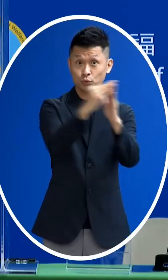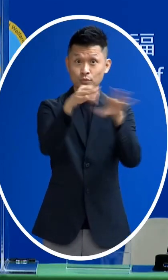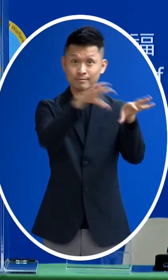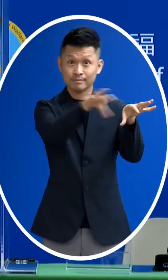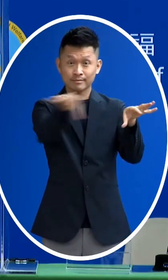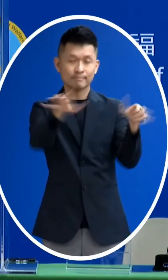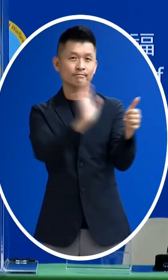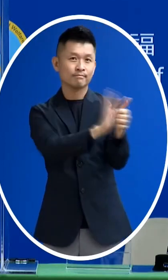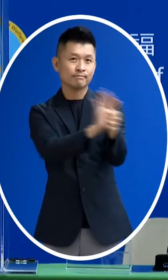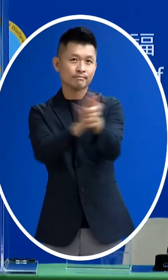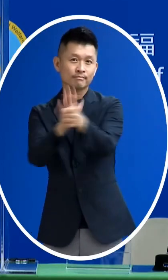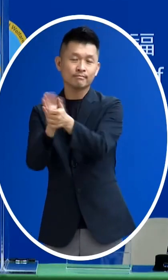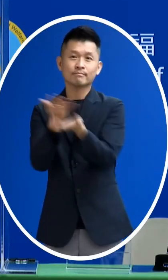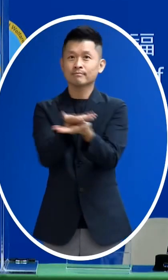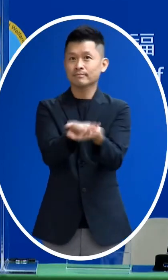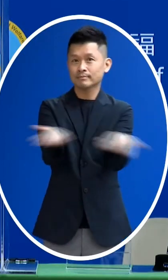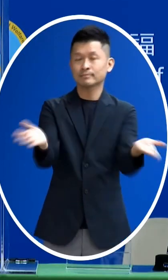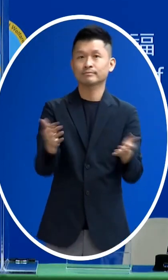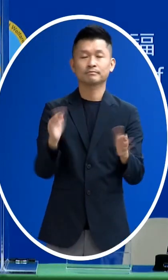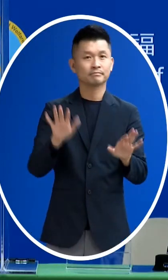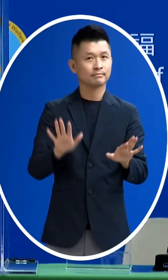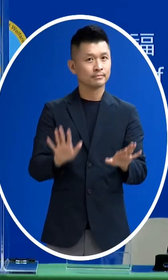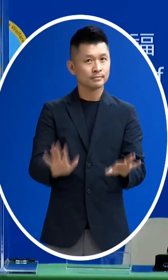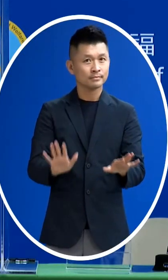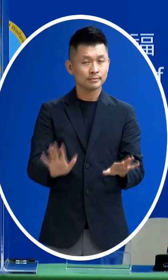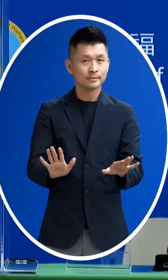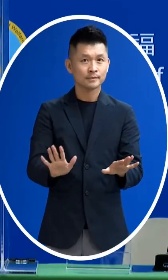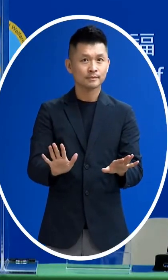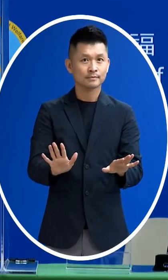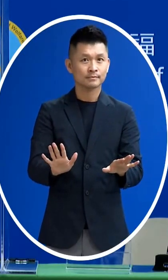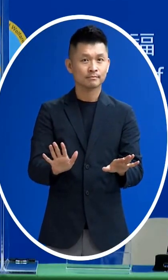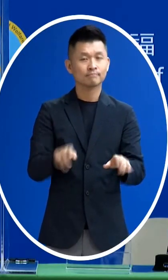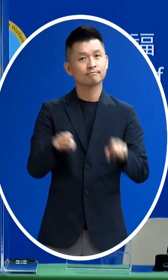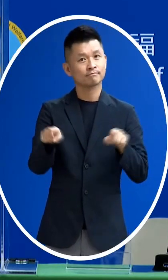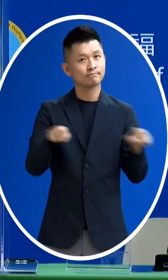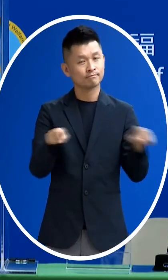来帮忙发送，目前应该还可能还正在规划阶段而已。